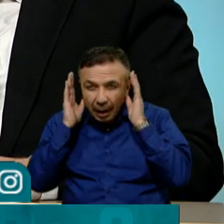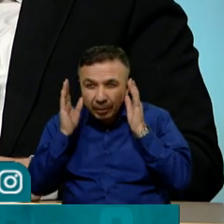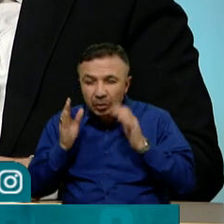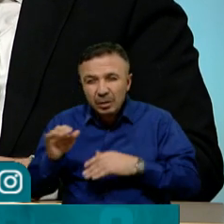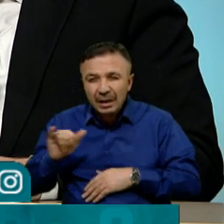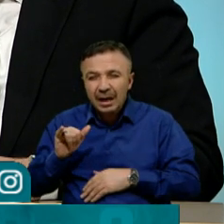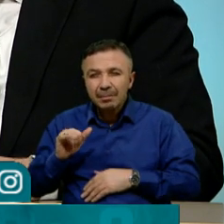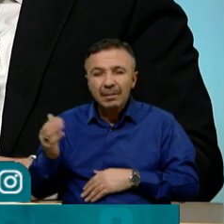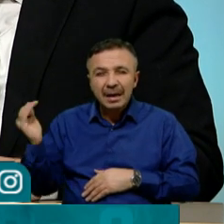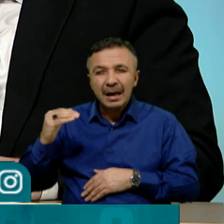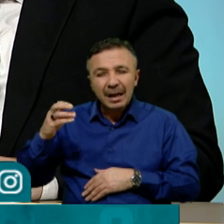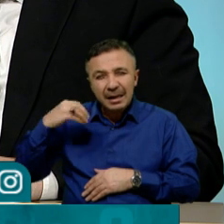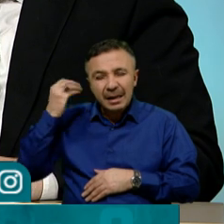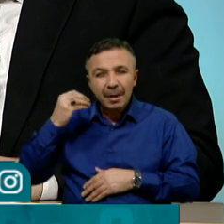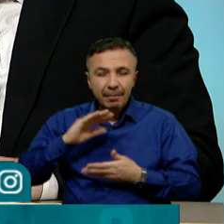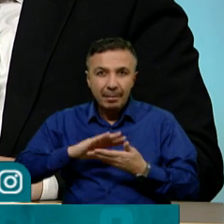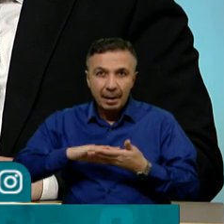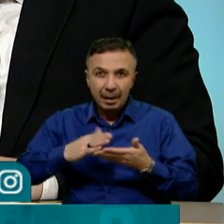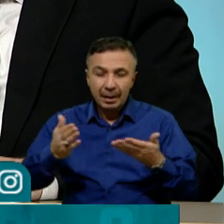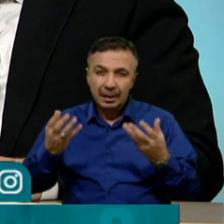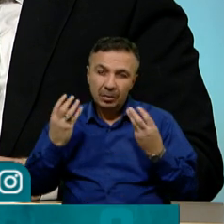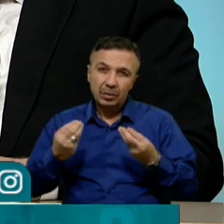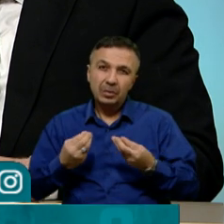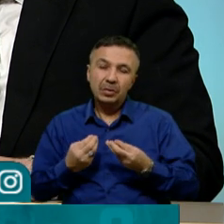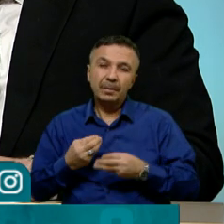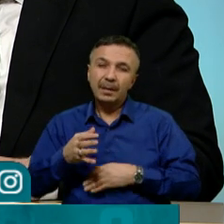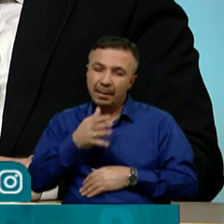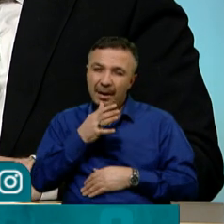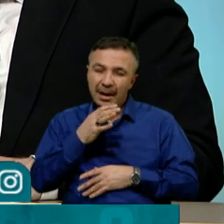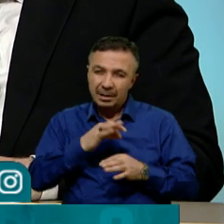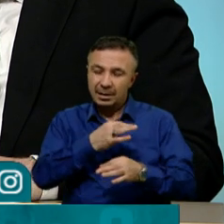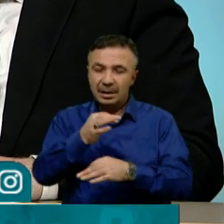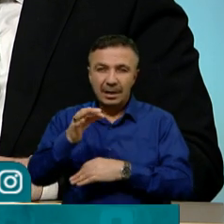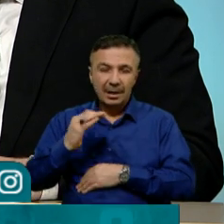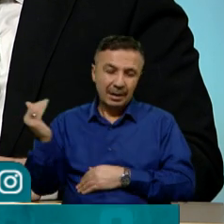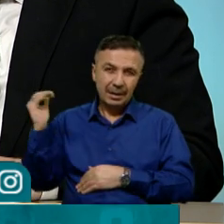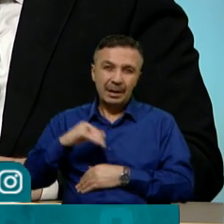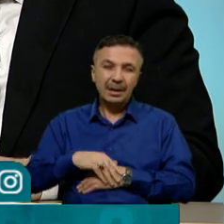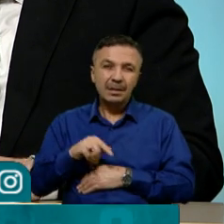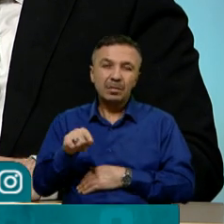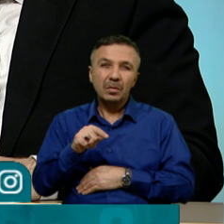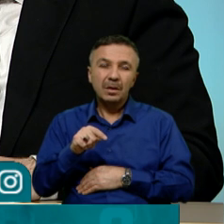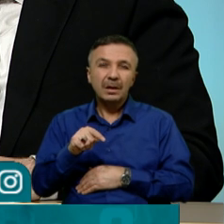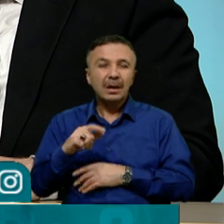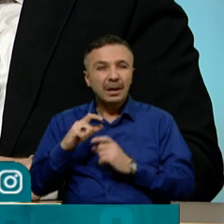Hoca arkadaşlar İmam arkadaşlar olsun bilenler geldi yanıma tabi bunları sorunca sana